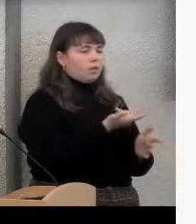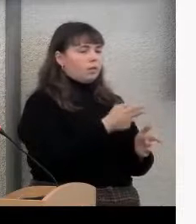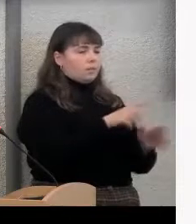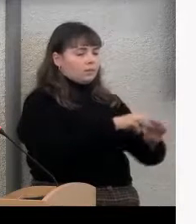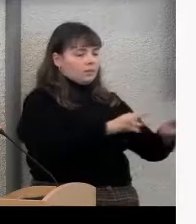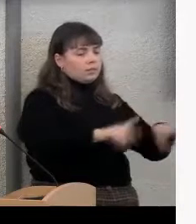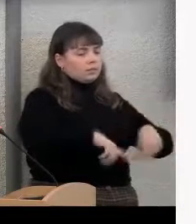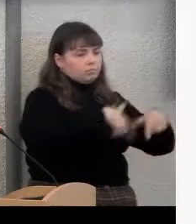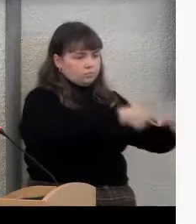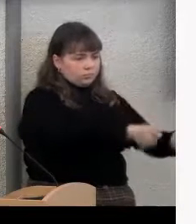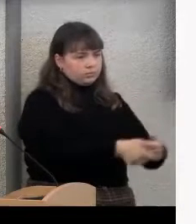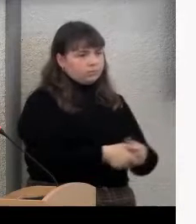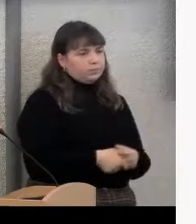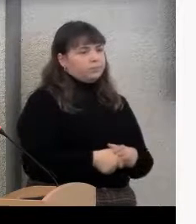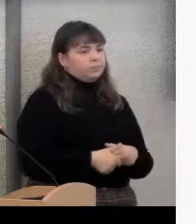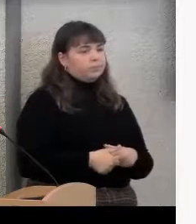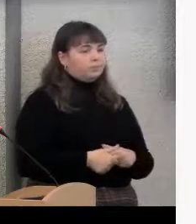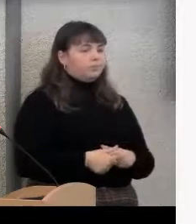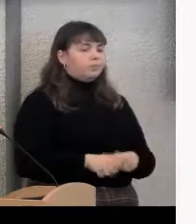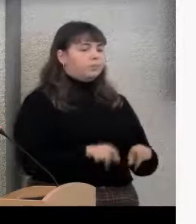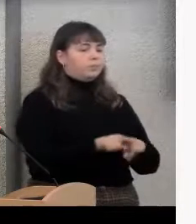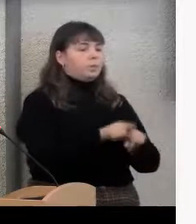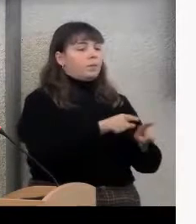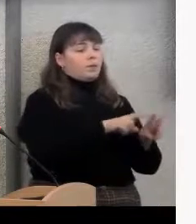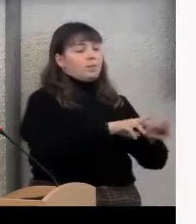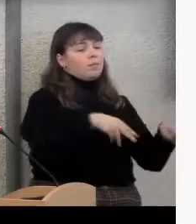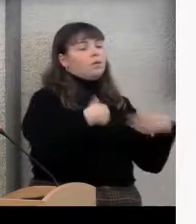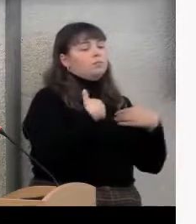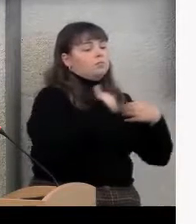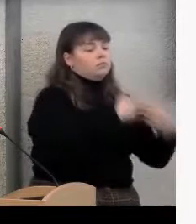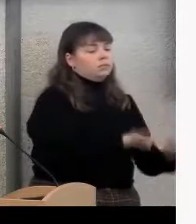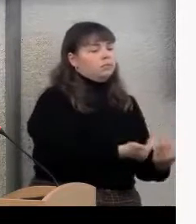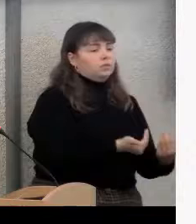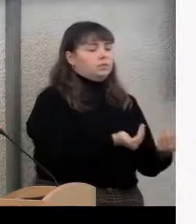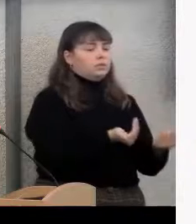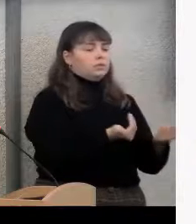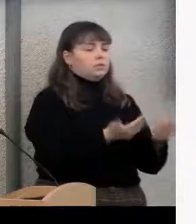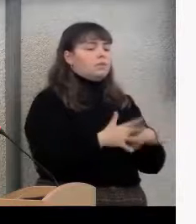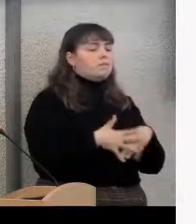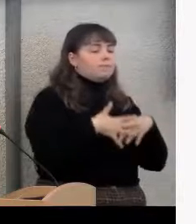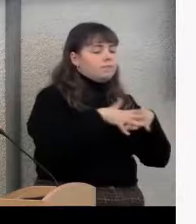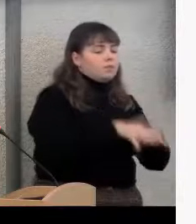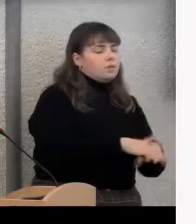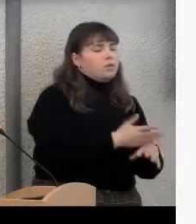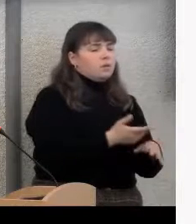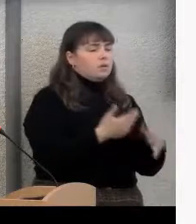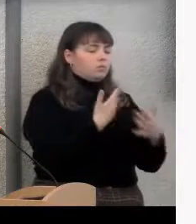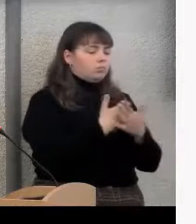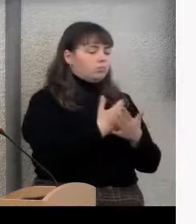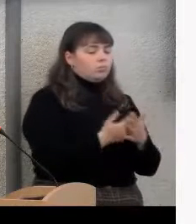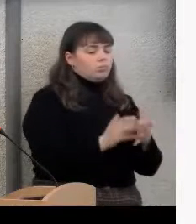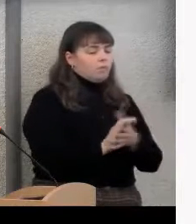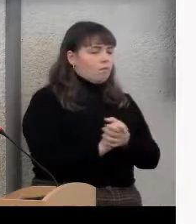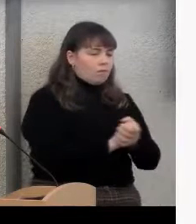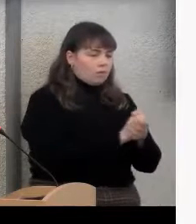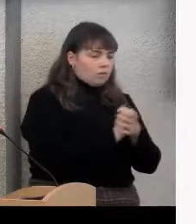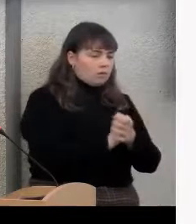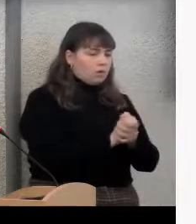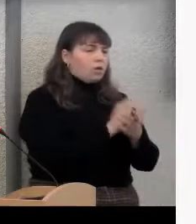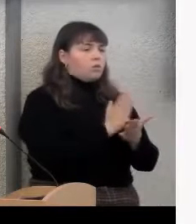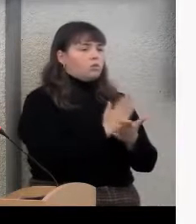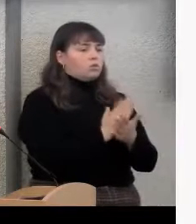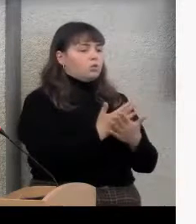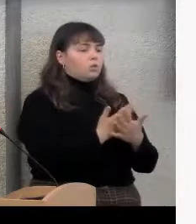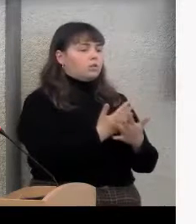Toliau ministerijai rekomenduojame įsitraukti ir aktyviai bendradarbiauti su labai aktyvia